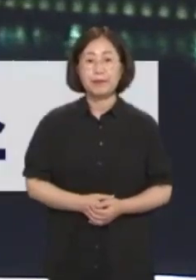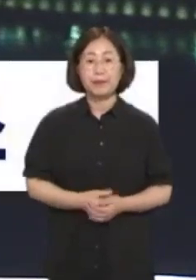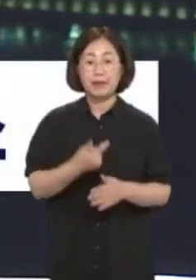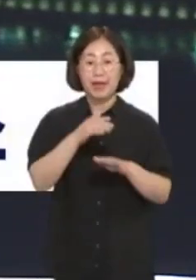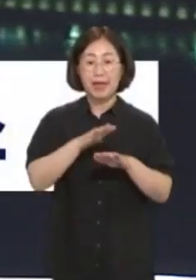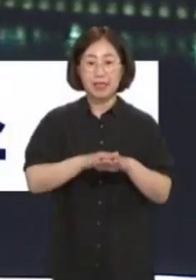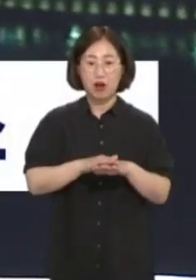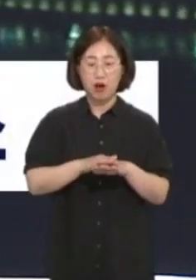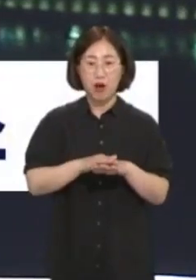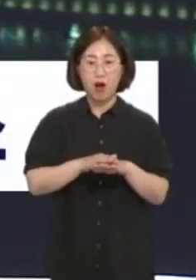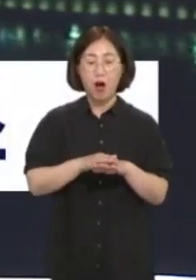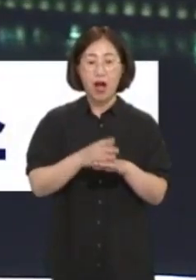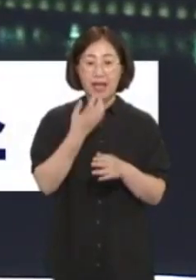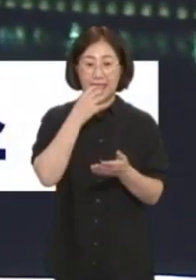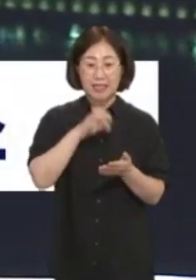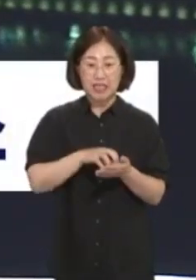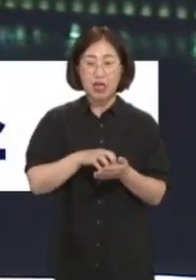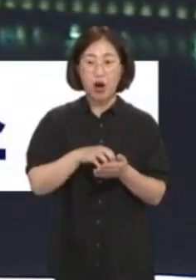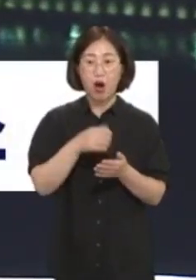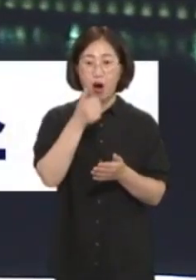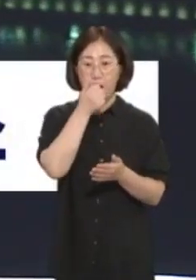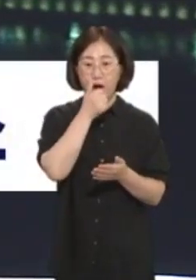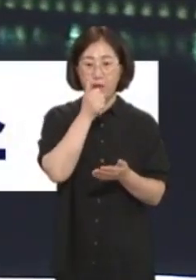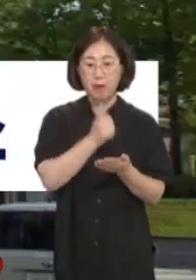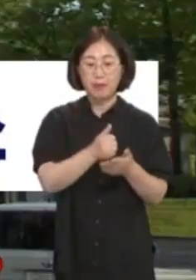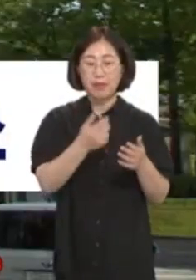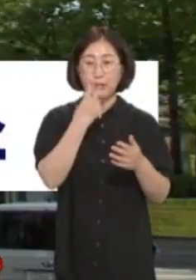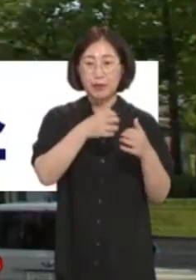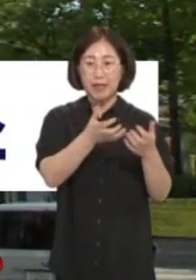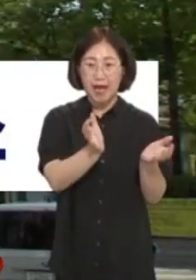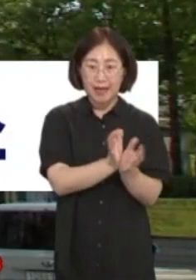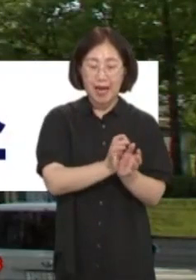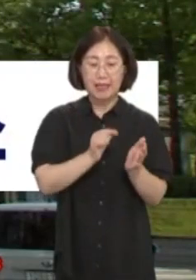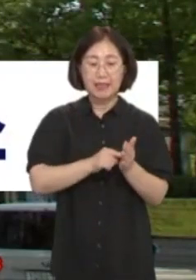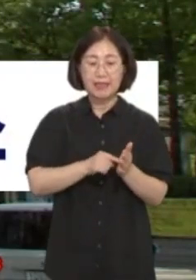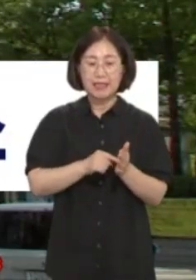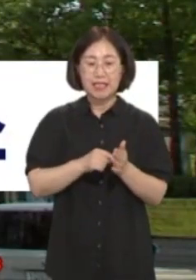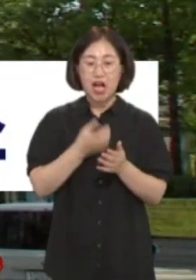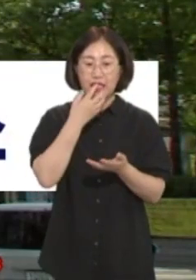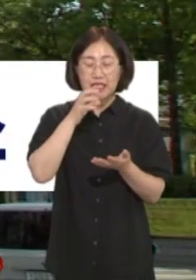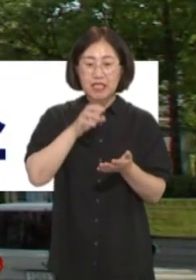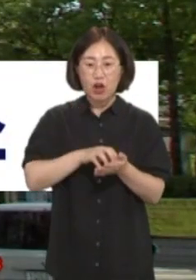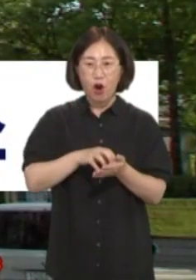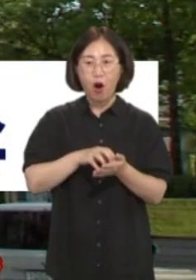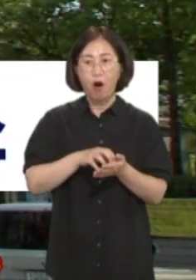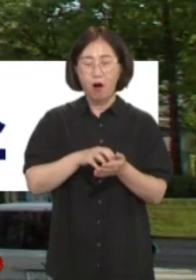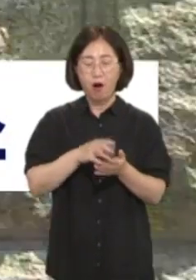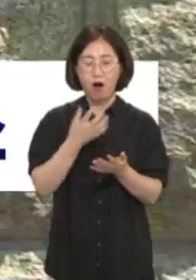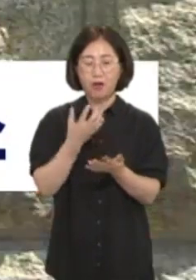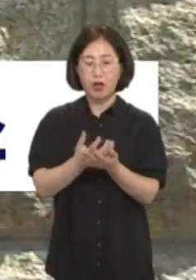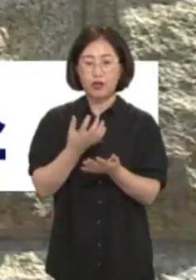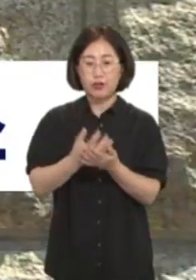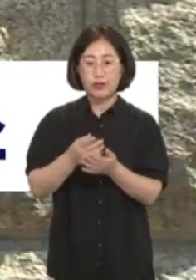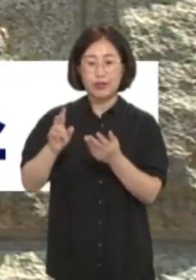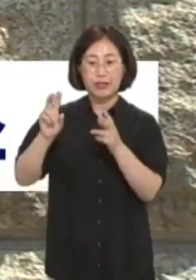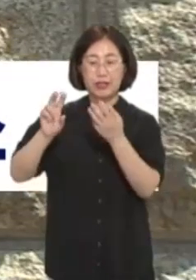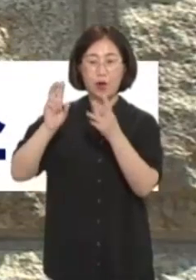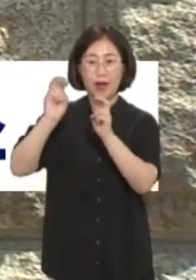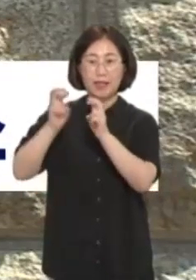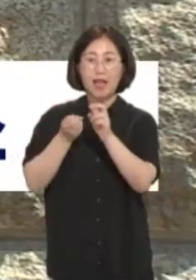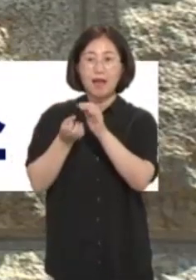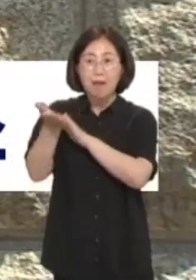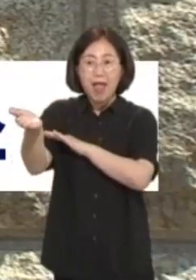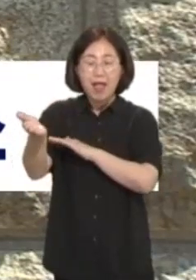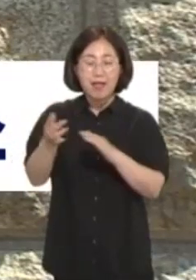대전직원 특허 범죄조사부는 전자기기 핵심 소재 자료를 경쟁사에 빼돌리려 한 국내 한 대기업 품질관리팀장